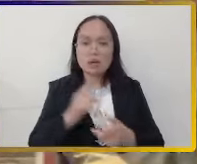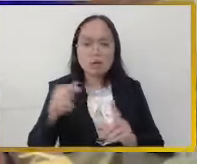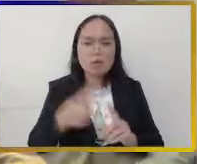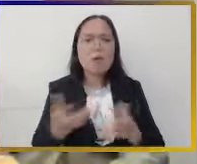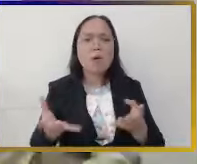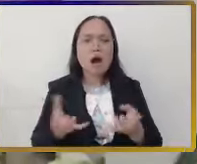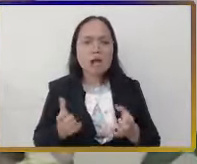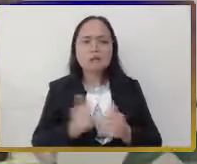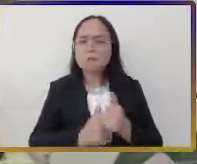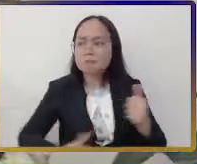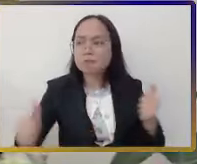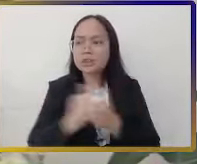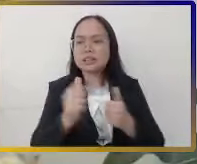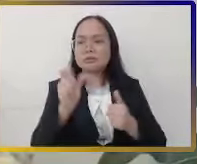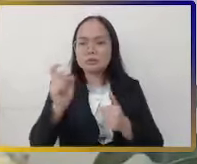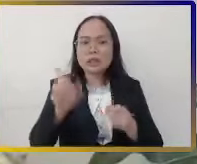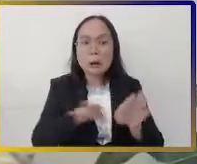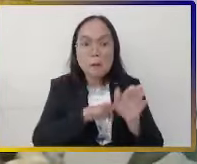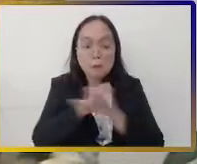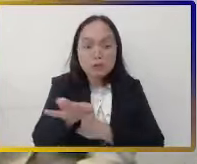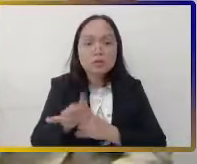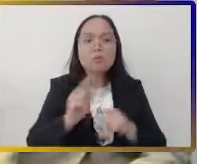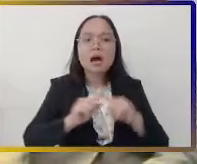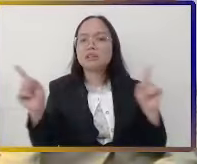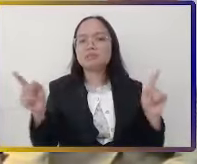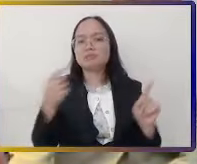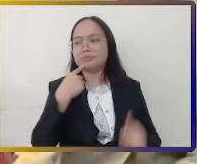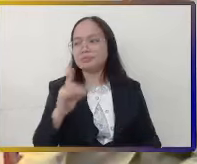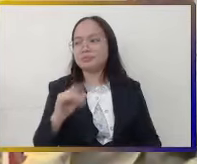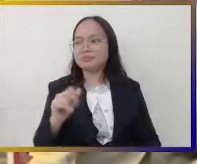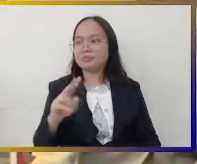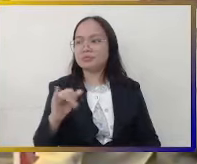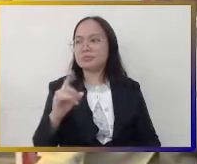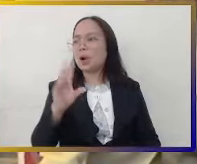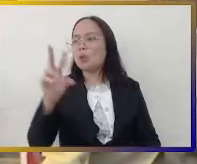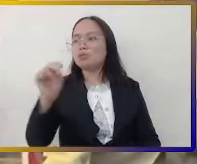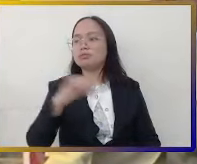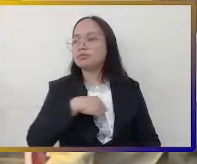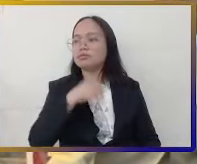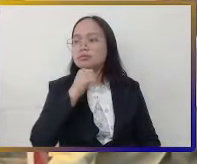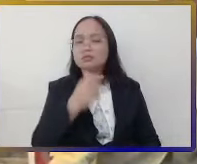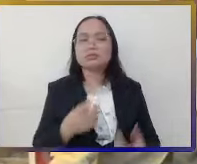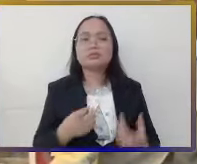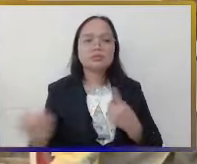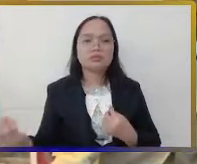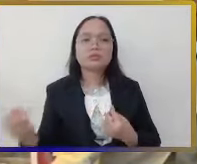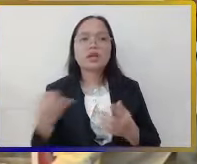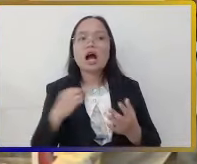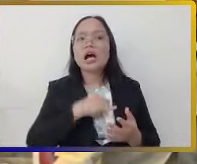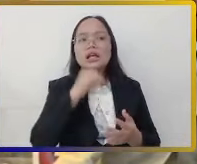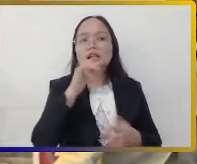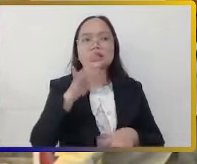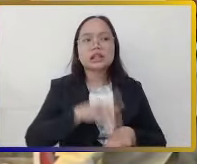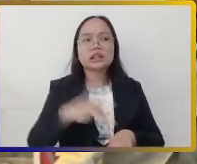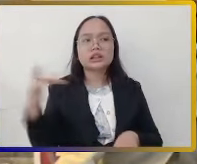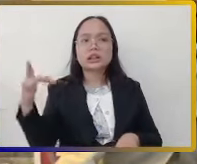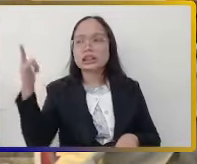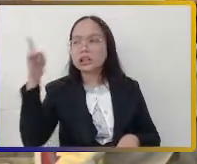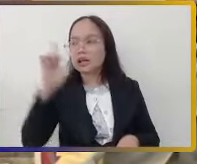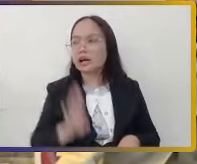that? Pero sabi ni David, hindi ko gagawin yan. I will not touch